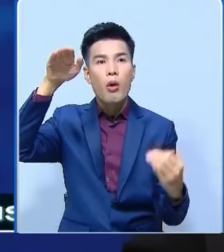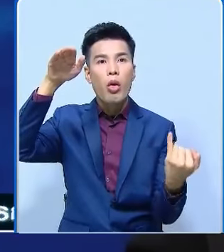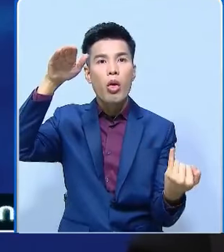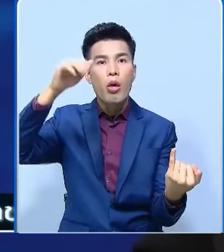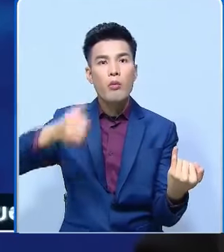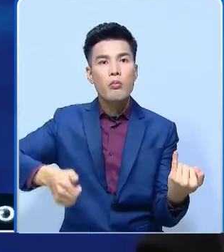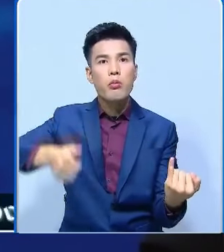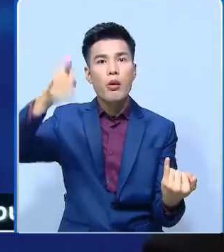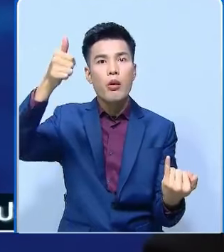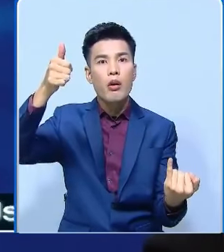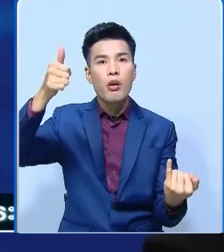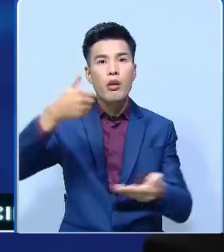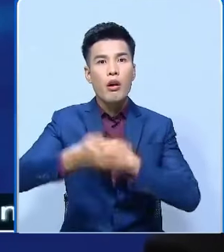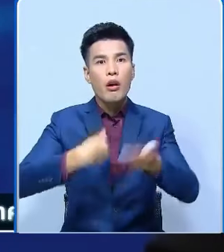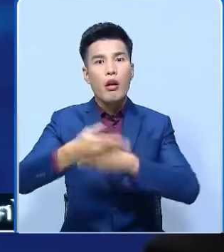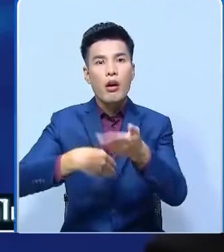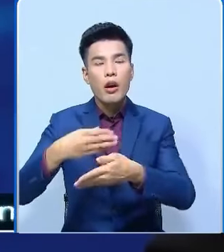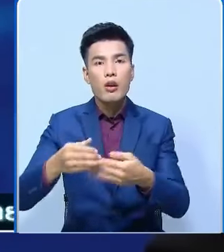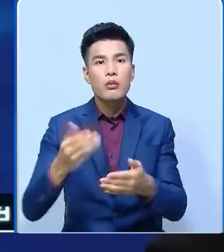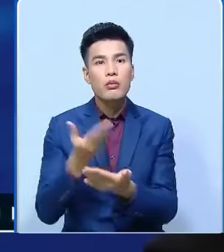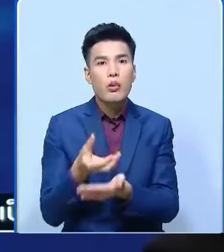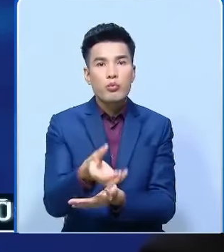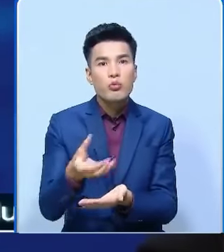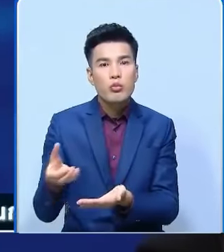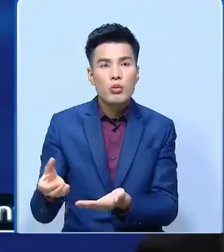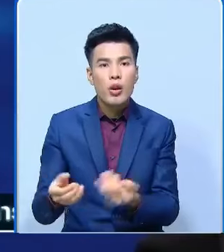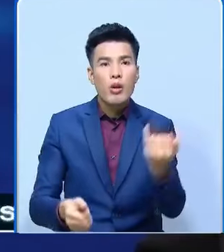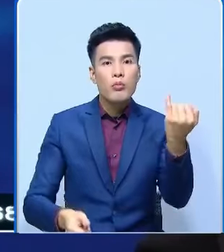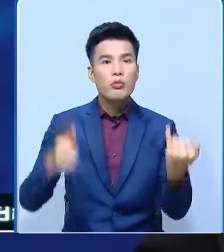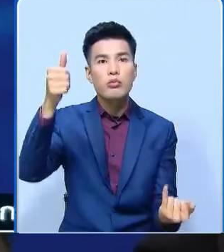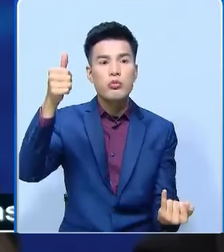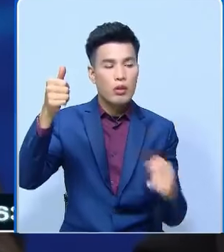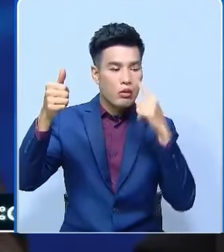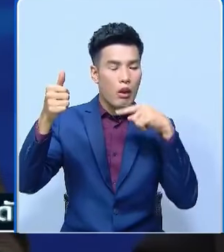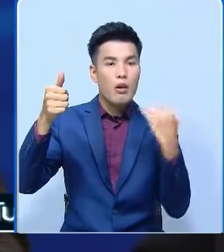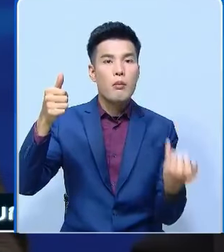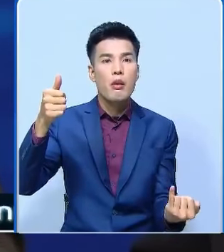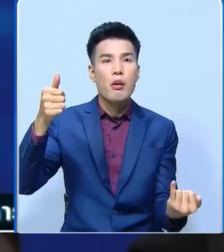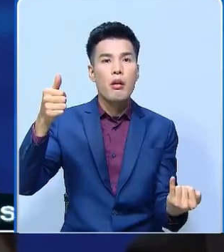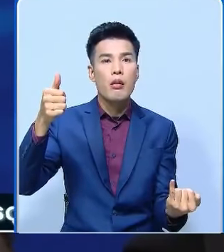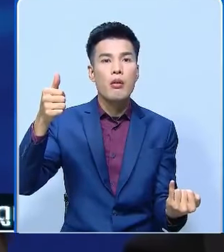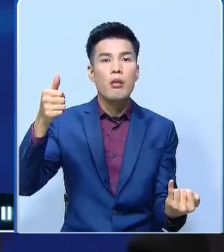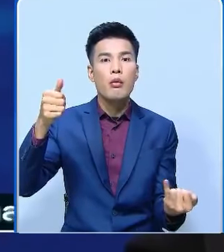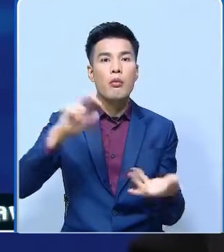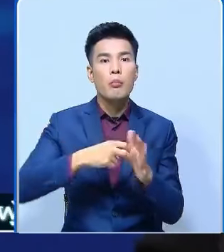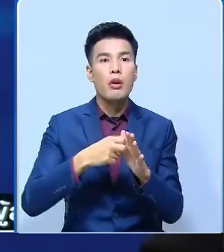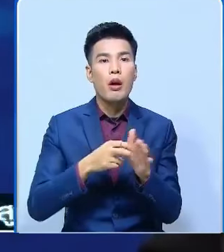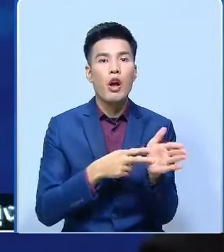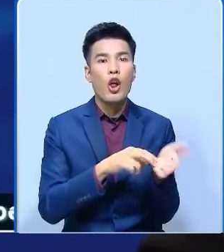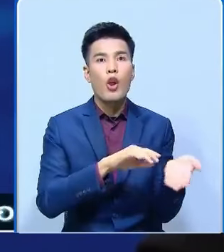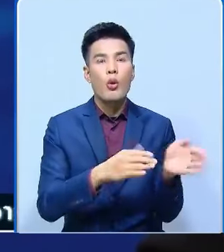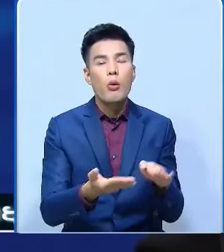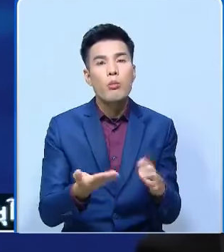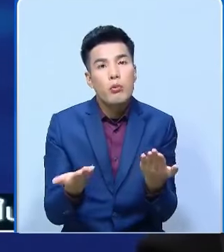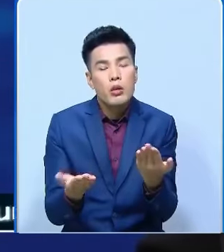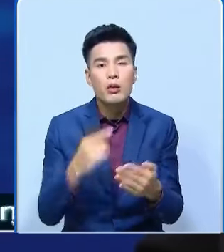ไกทางการค้าทางการลงทุนแสวงหาผลประโยชน์เพื่อที่จะให้เกิดความมั่นคงนะครับ